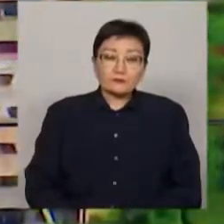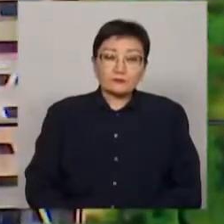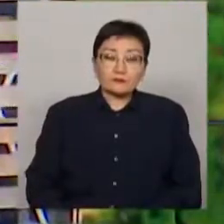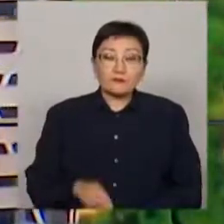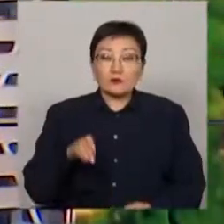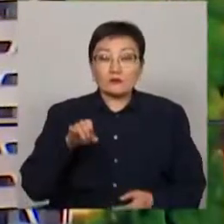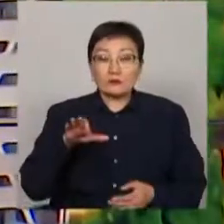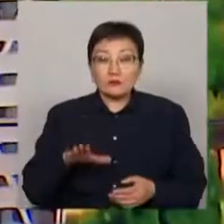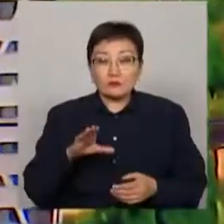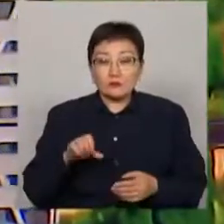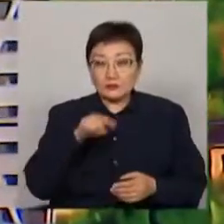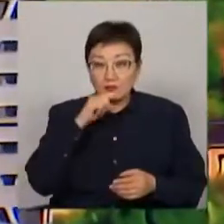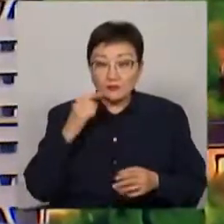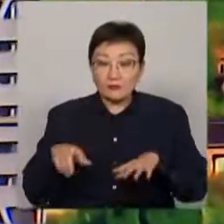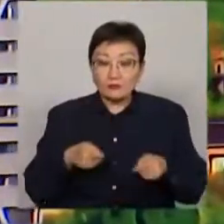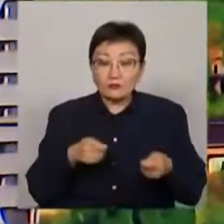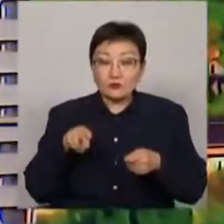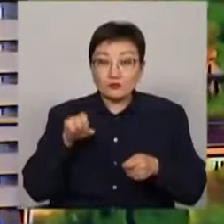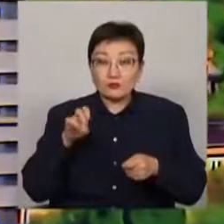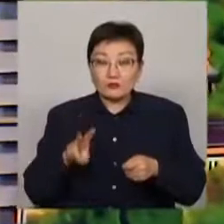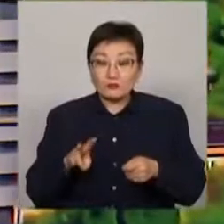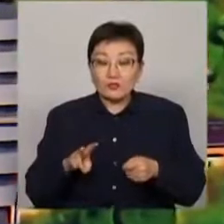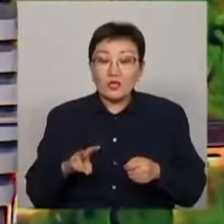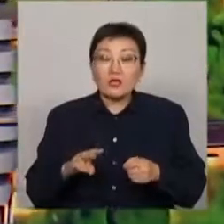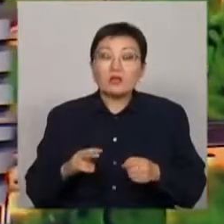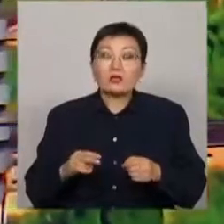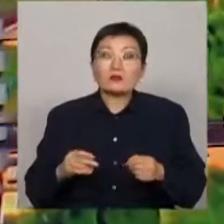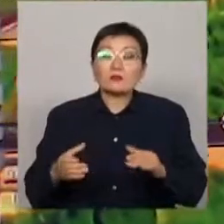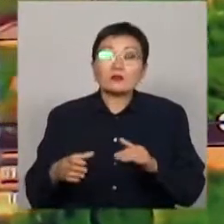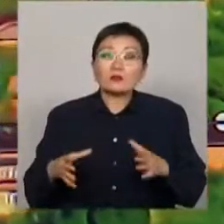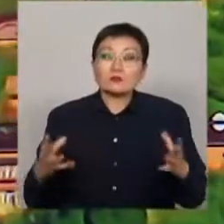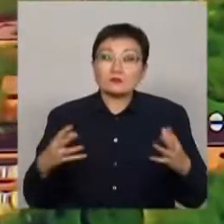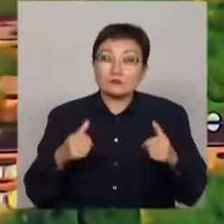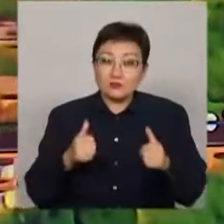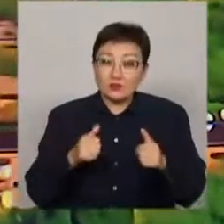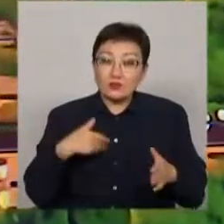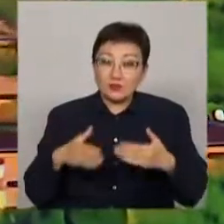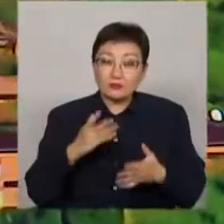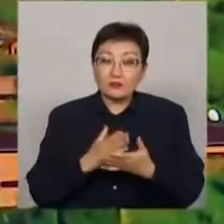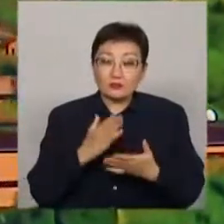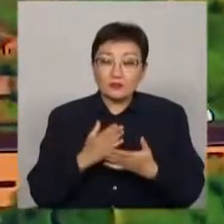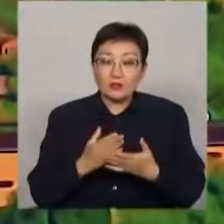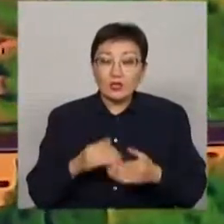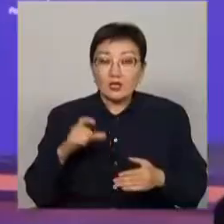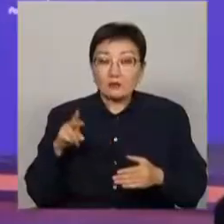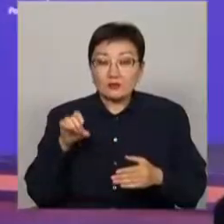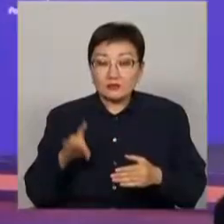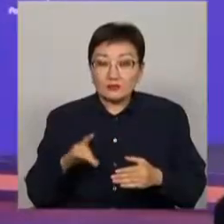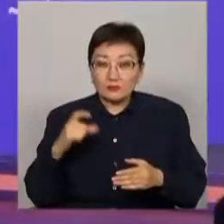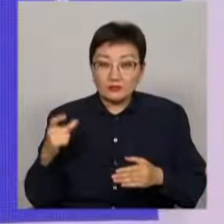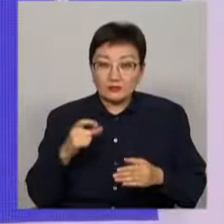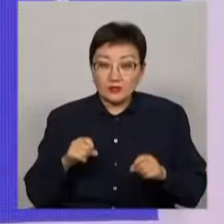Qasım Jomart Tokayev Resey Prezidenti Vladimir Putin'men jahın karım-qatnasta ekenin aytta. Qatar Ekonomikalıq Forumının arnaya